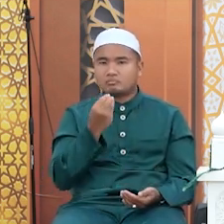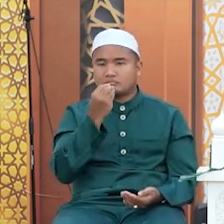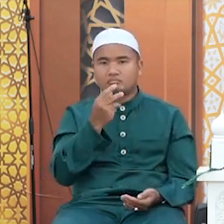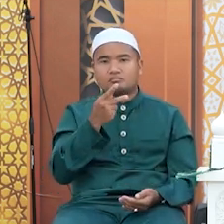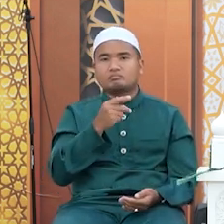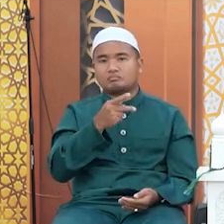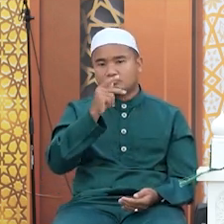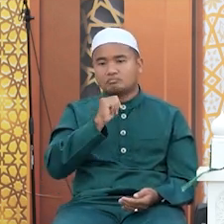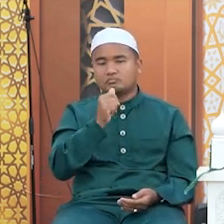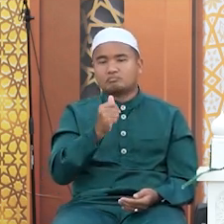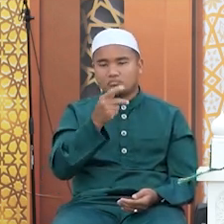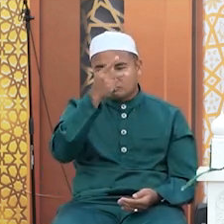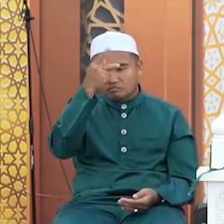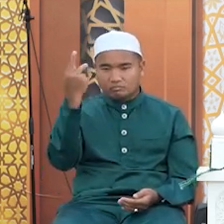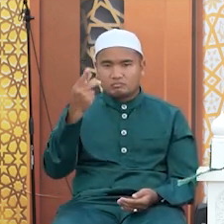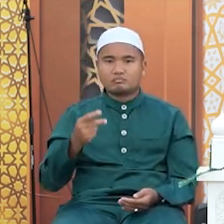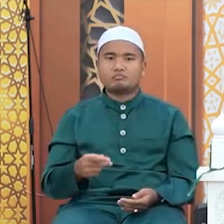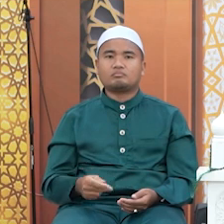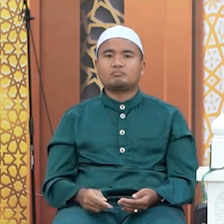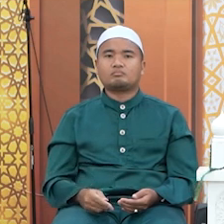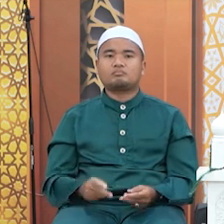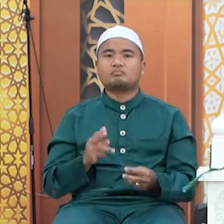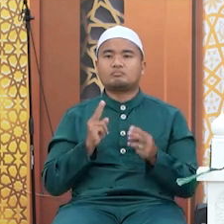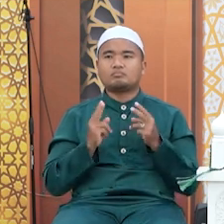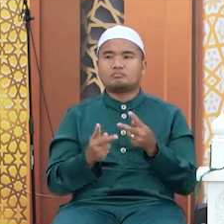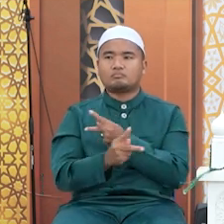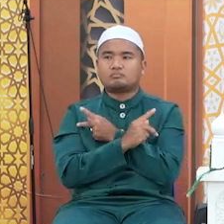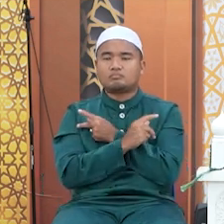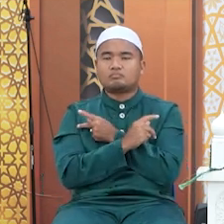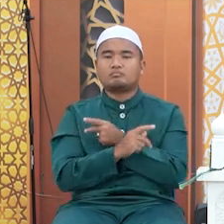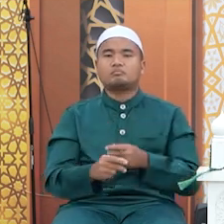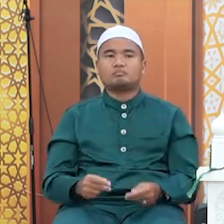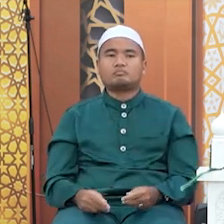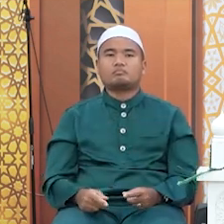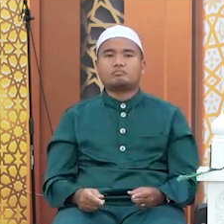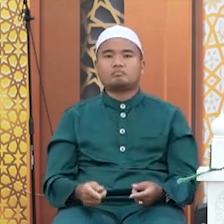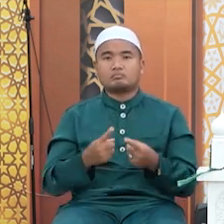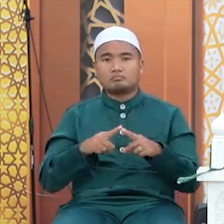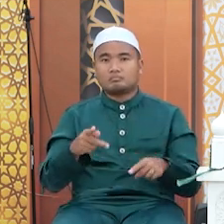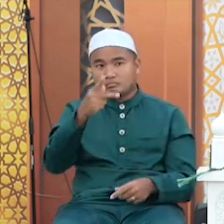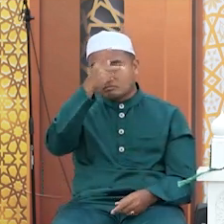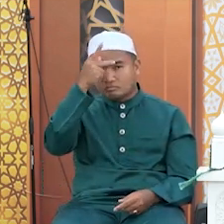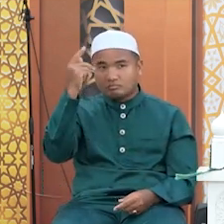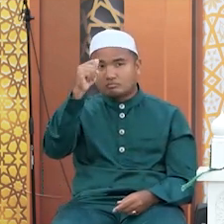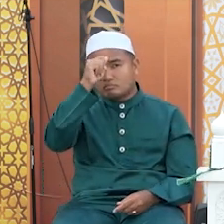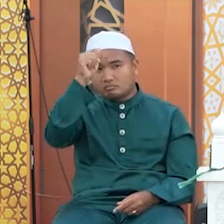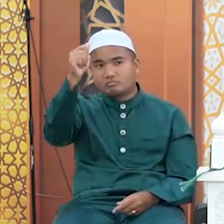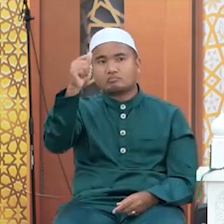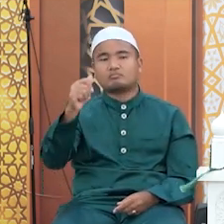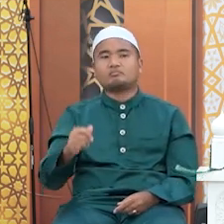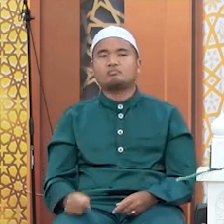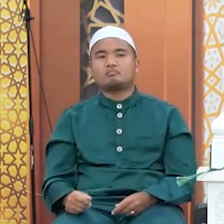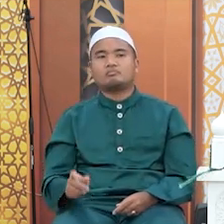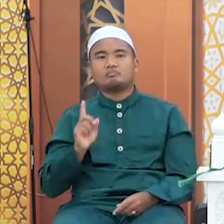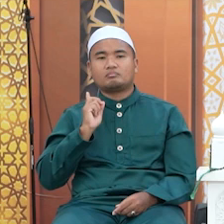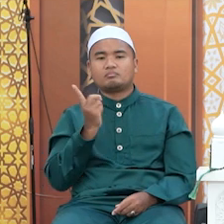atau nak minta kamu ucap terima kasih, tidak. Kami buat ni semata-mata kerana Allah. Kami takut pada hari